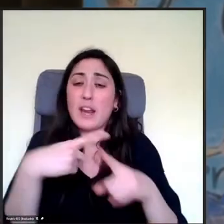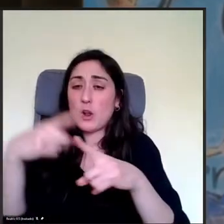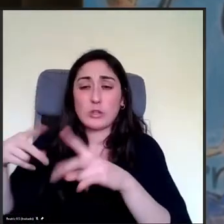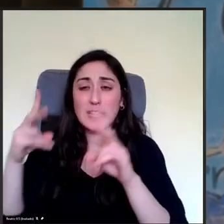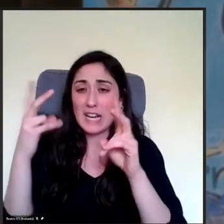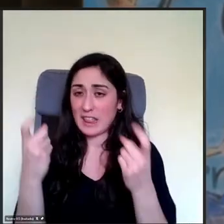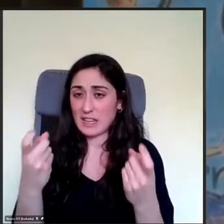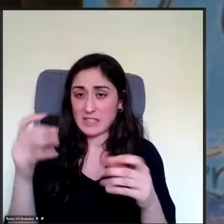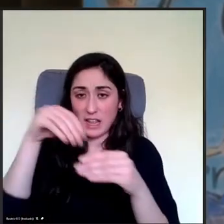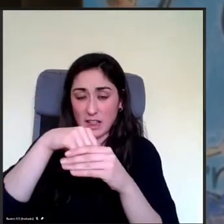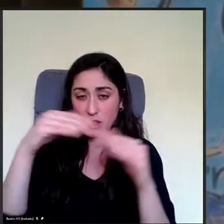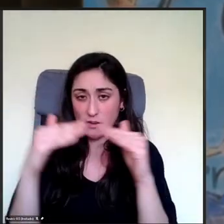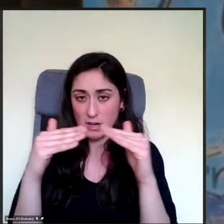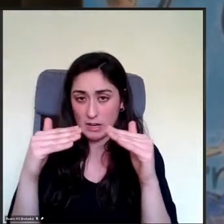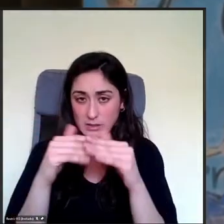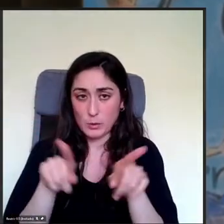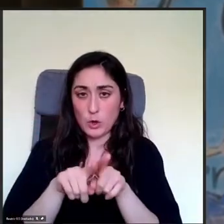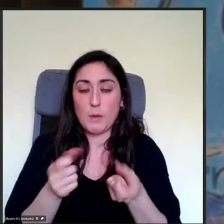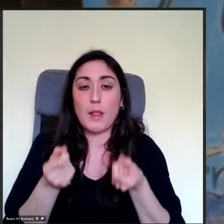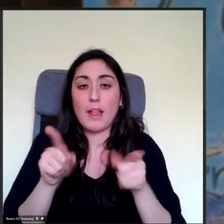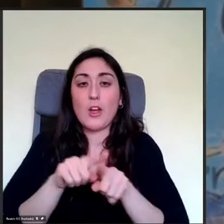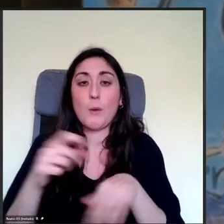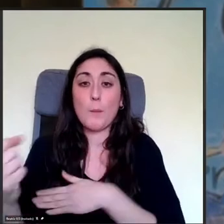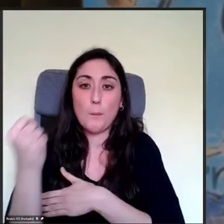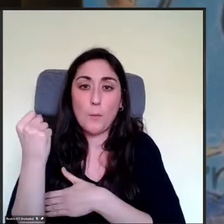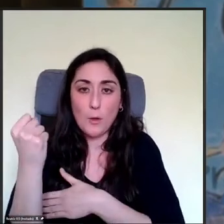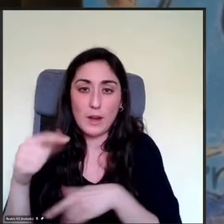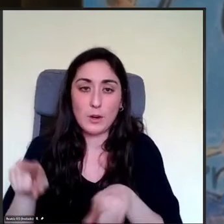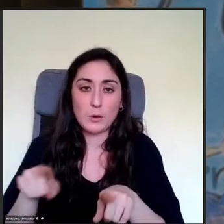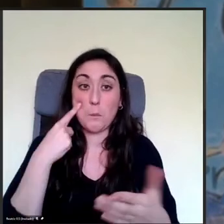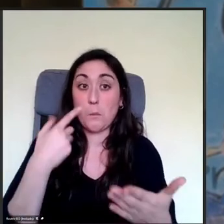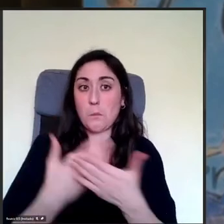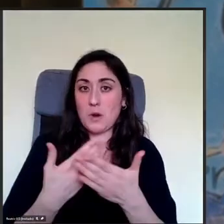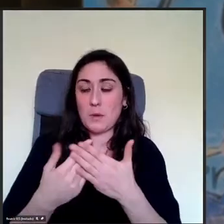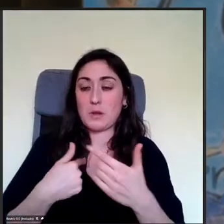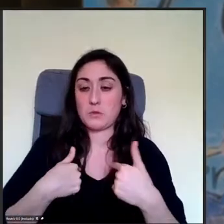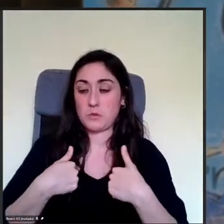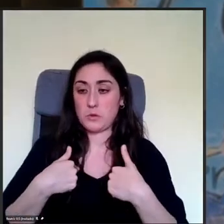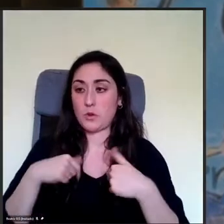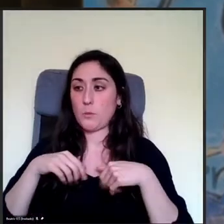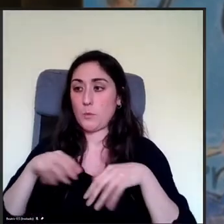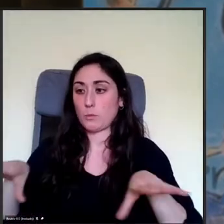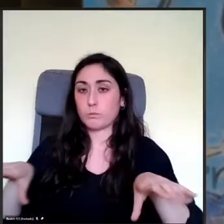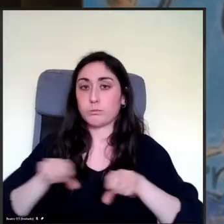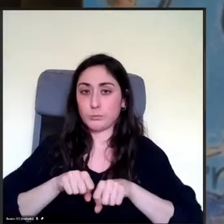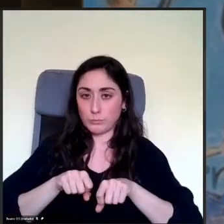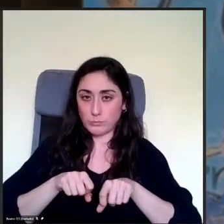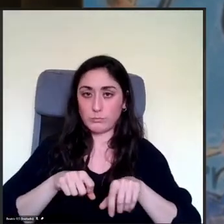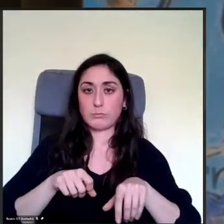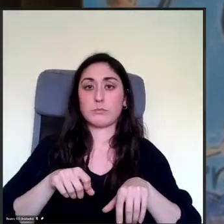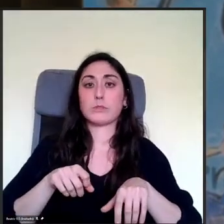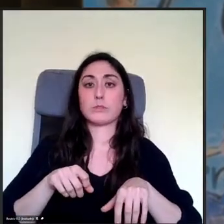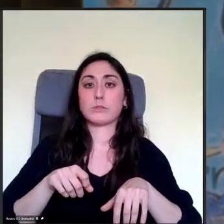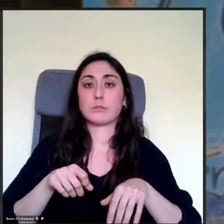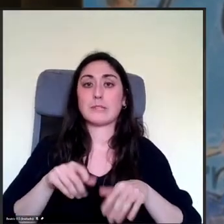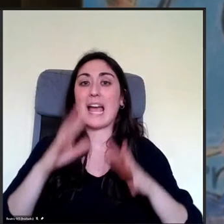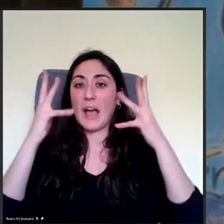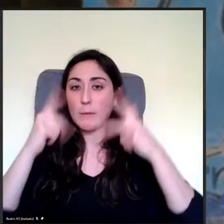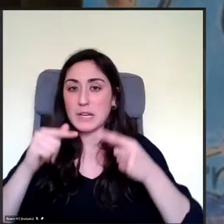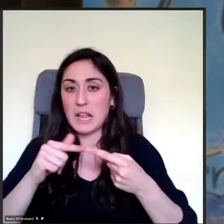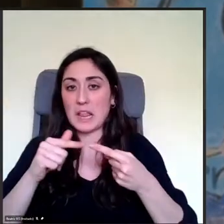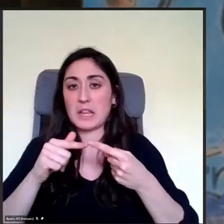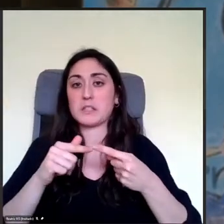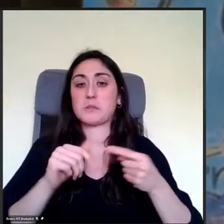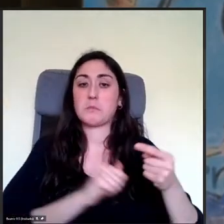enginy empoderant-les, assolint, demostrant que hem pogut assolir les competències personals, professionals i digitals.